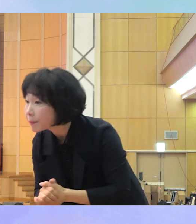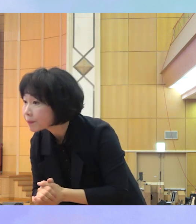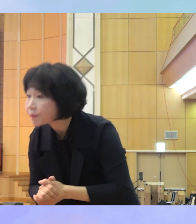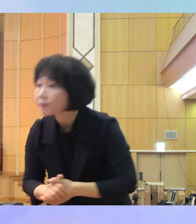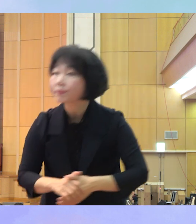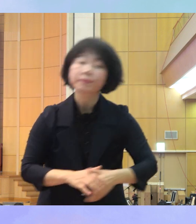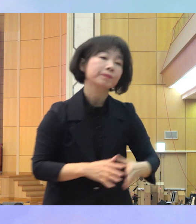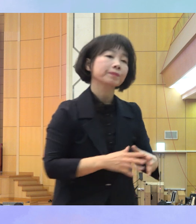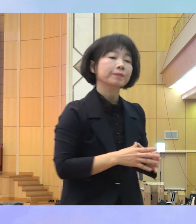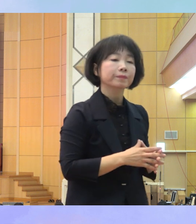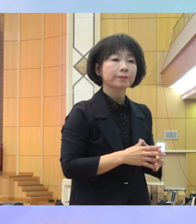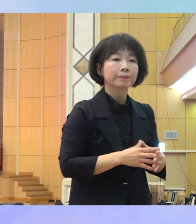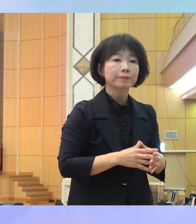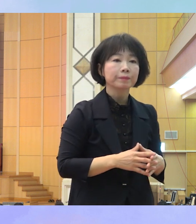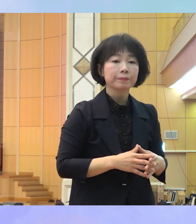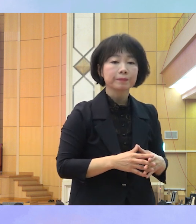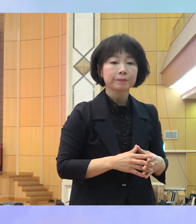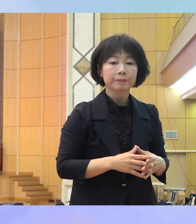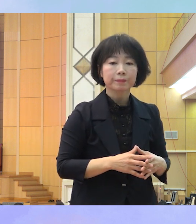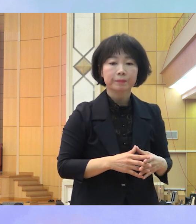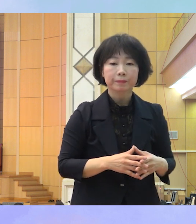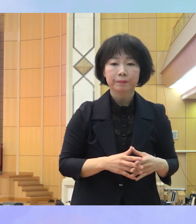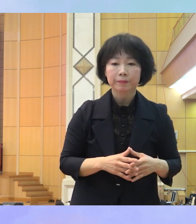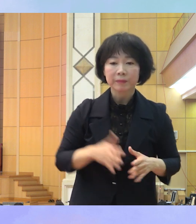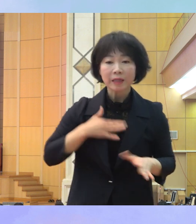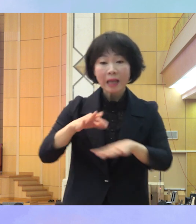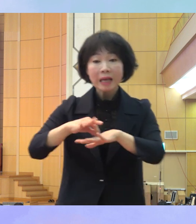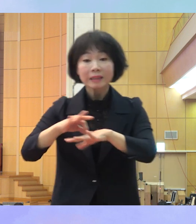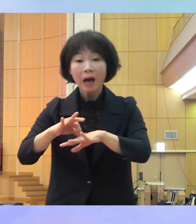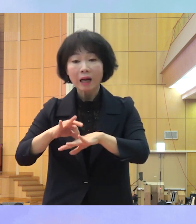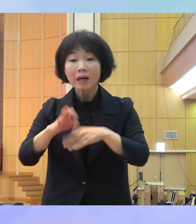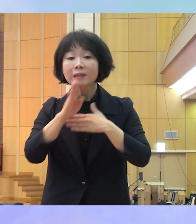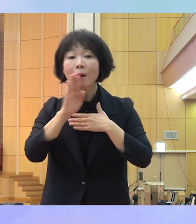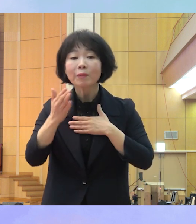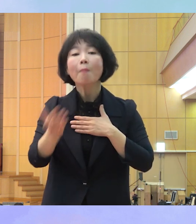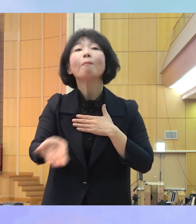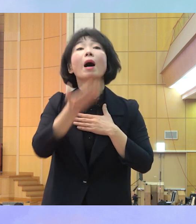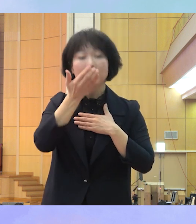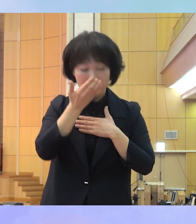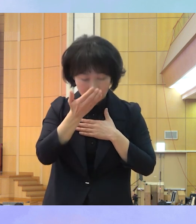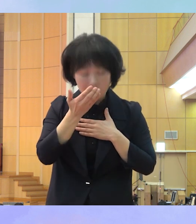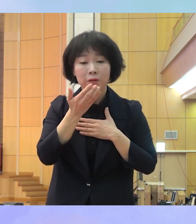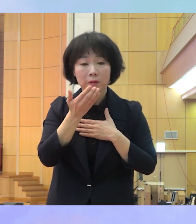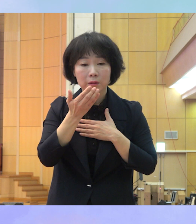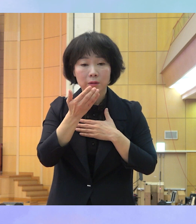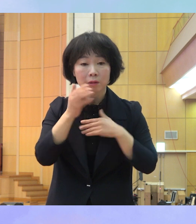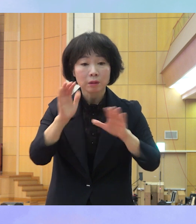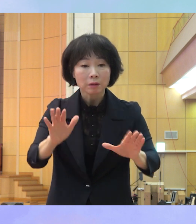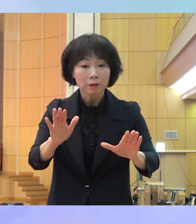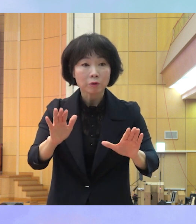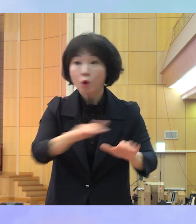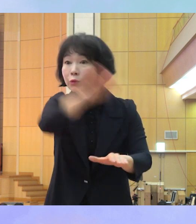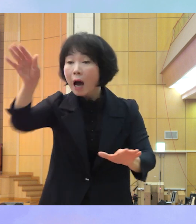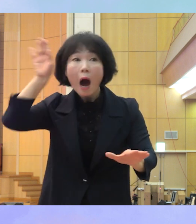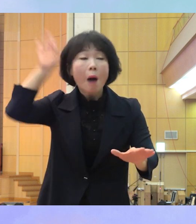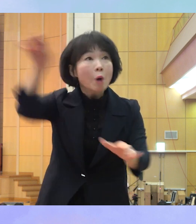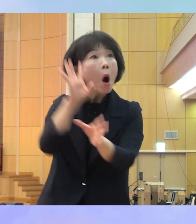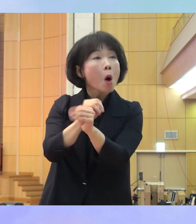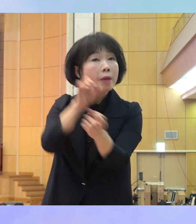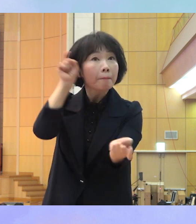인생이 영생으로 완전히 바뀌어지는 겁니다. 천사 몸처럼 바뀌어지는 겁니다. 지금 우리 인생이라고 하는